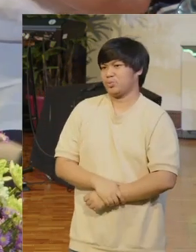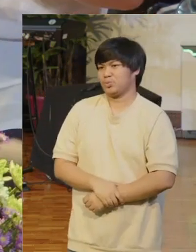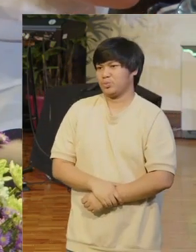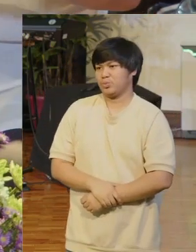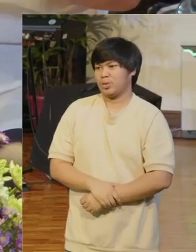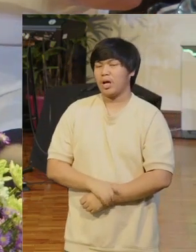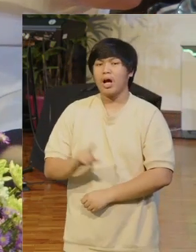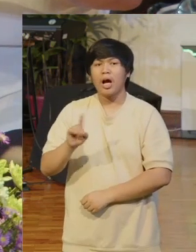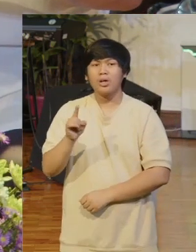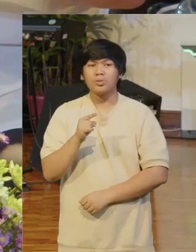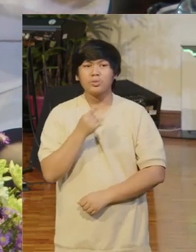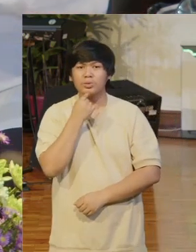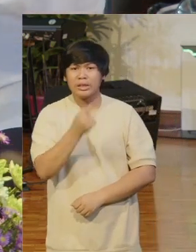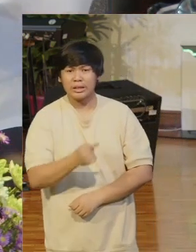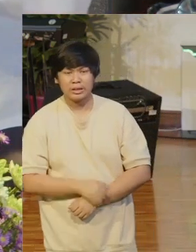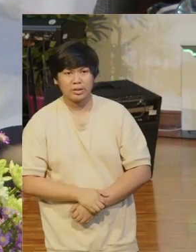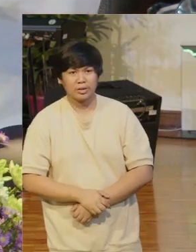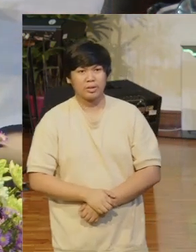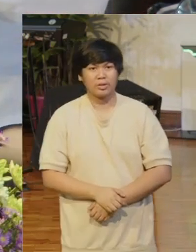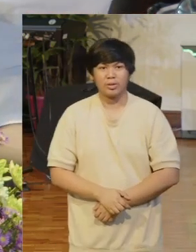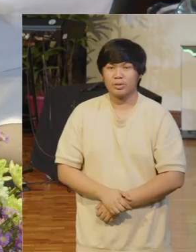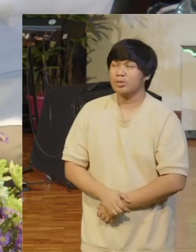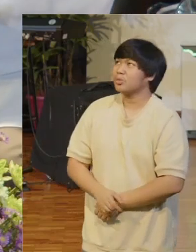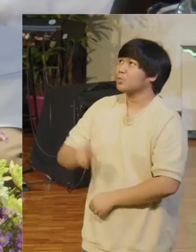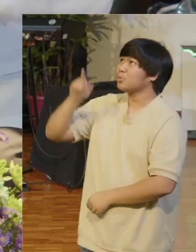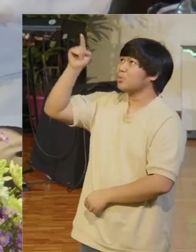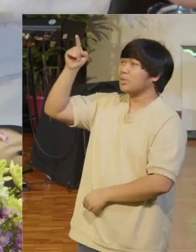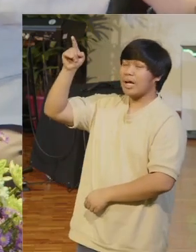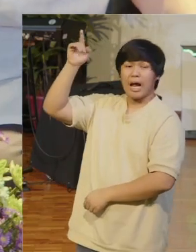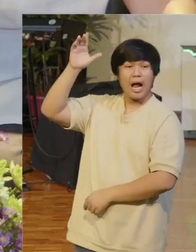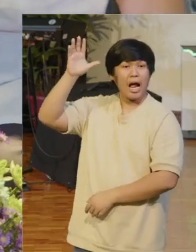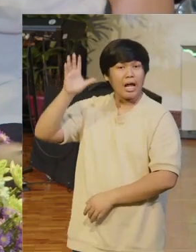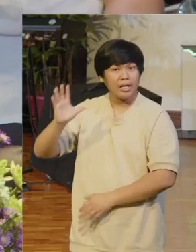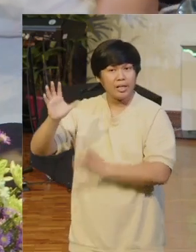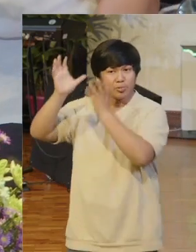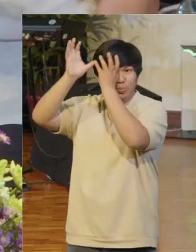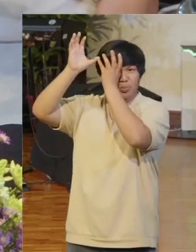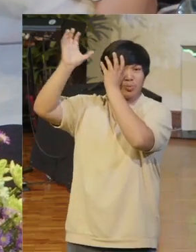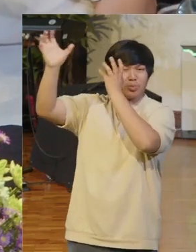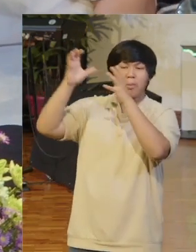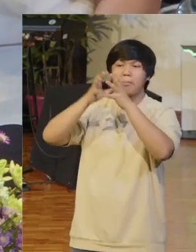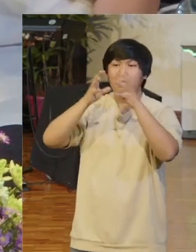So anong response natin doon? Oh, the depth of the riches and the wisdom and the